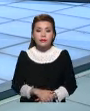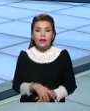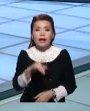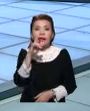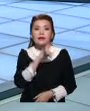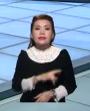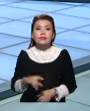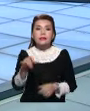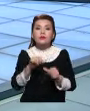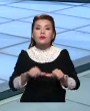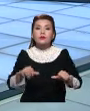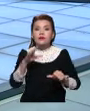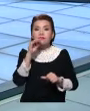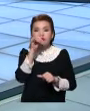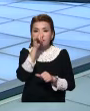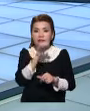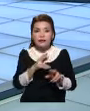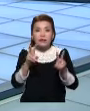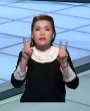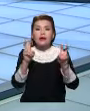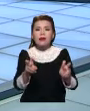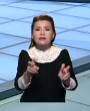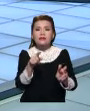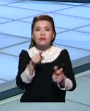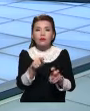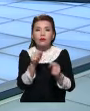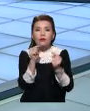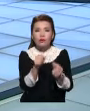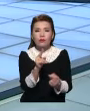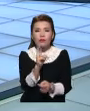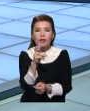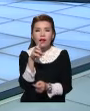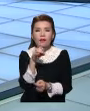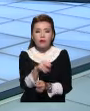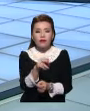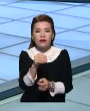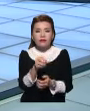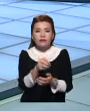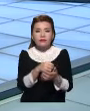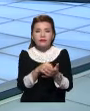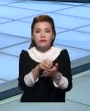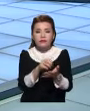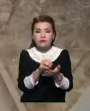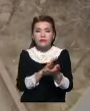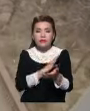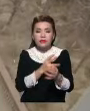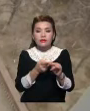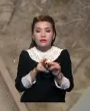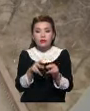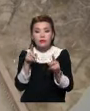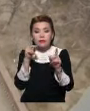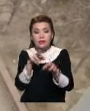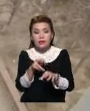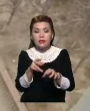Казахстанские эксперты не смогли выяснить название вещества против клопов, которым смертельно отравились 2 детей в Актау. Об этом заявил отец